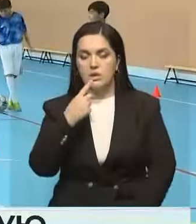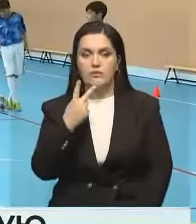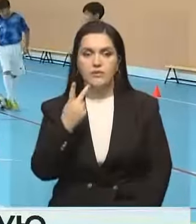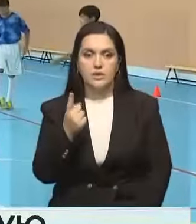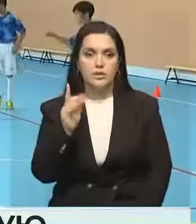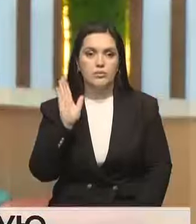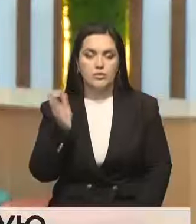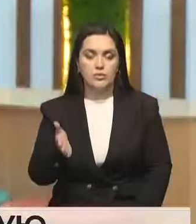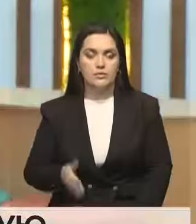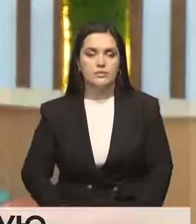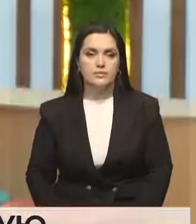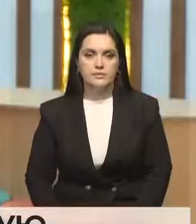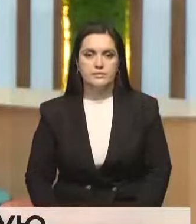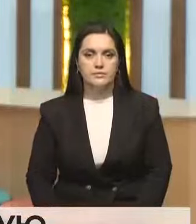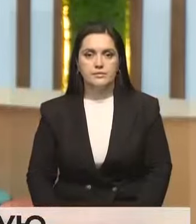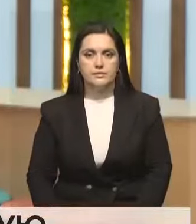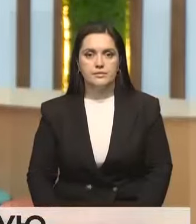учитель города.